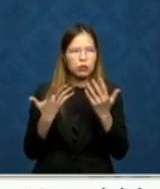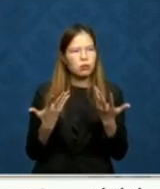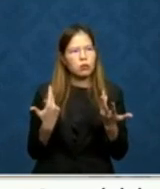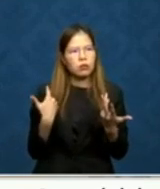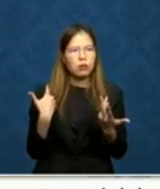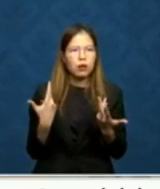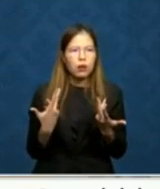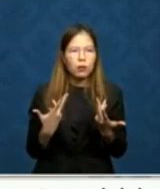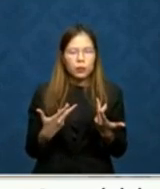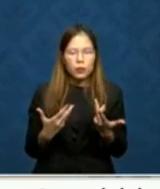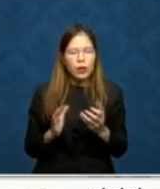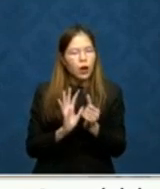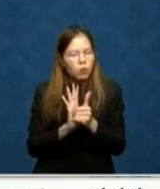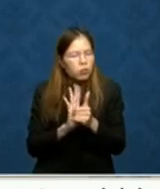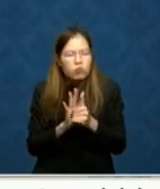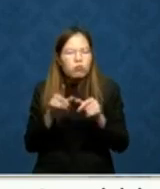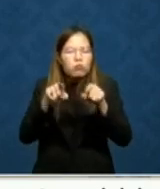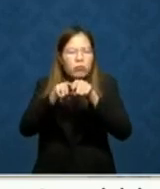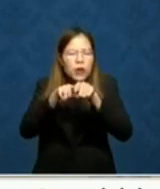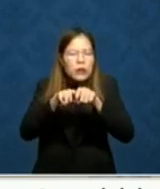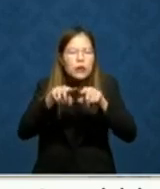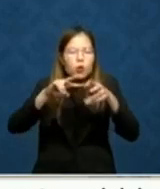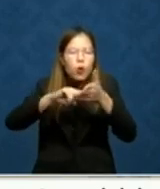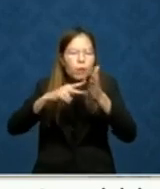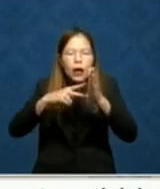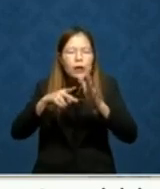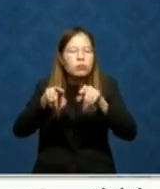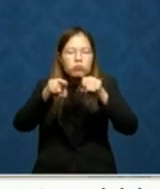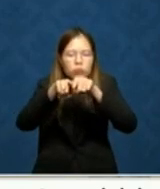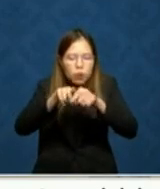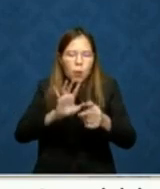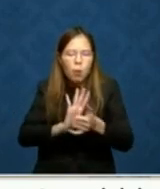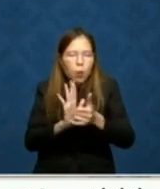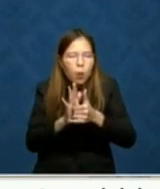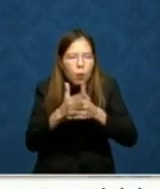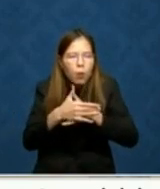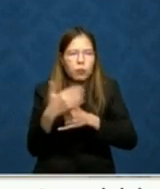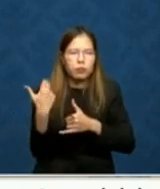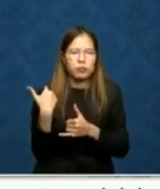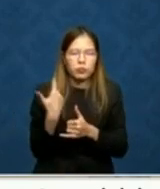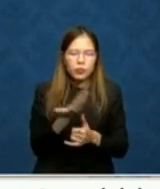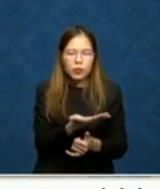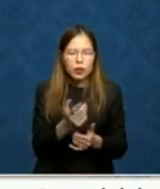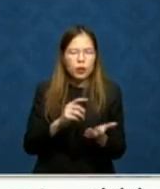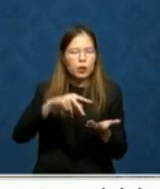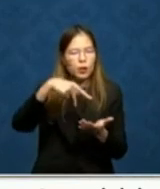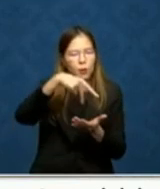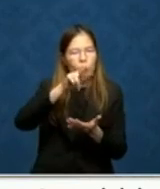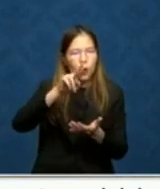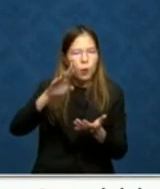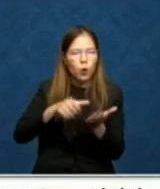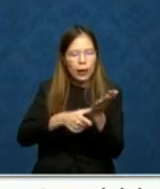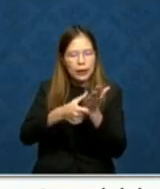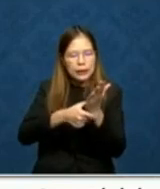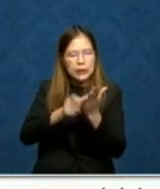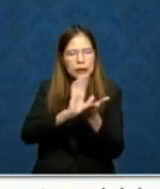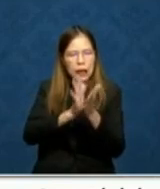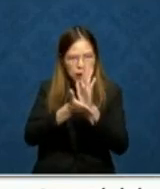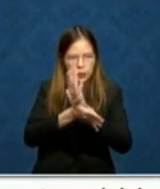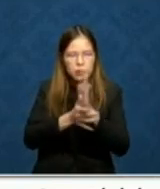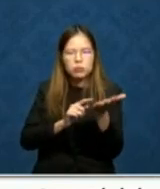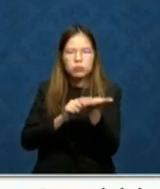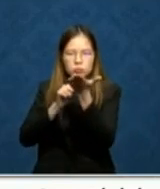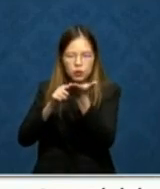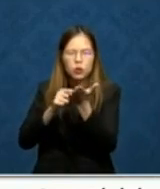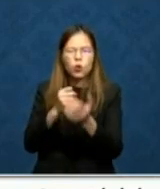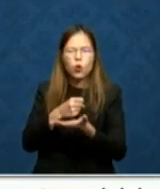ากับว่าเป็นการคุกคามนะคะกฎหมายที่ดิฉันและเพื่อนพรรคก้าวไกลเสนอแก้ไขเพิ่มเติมประมวลกฎหมายอาญาจะช่